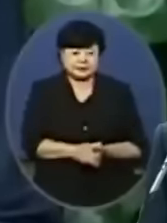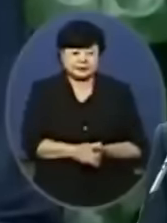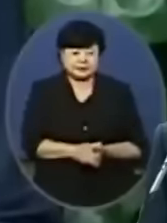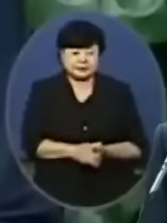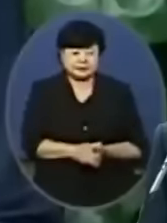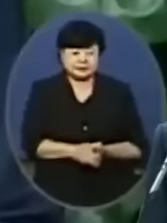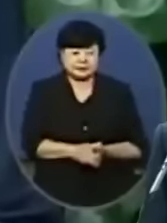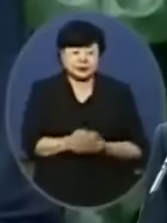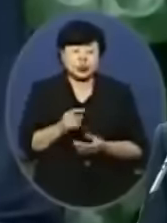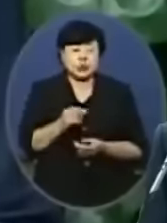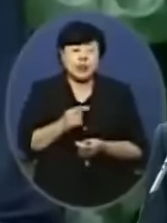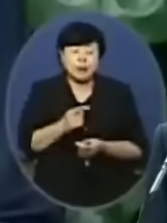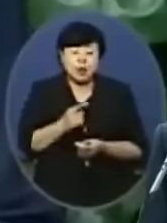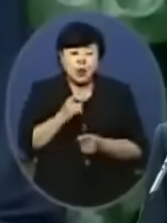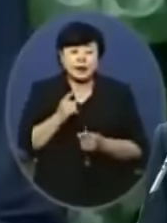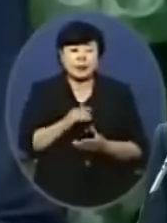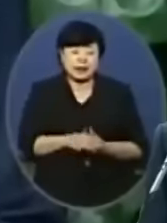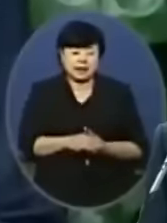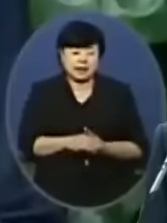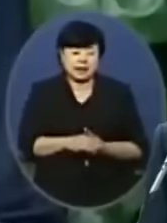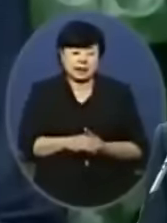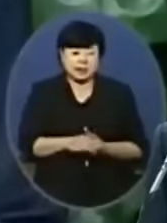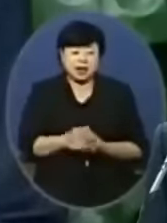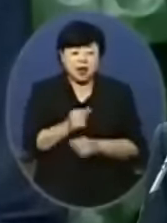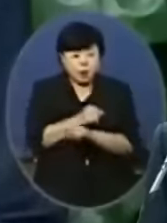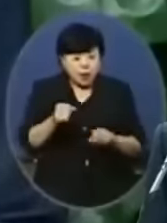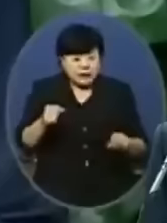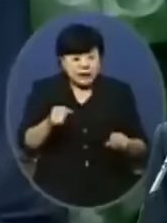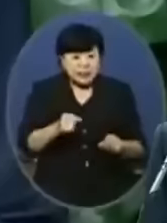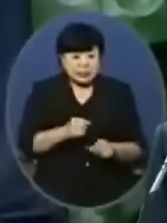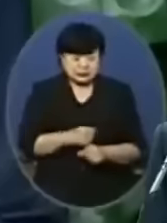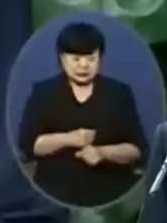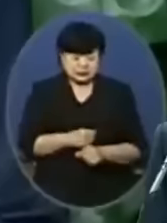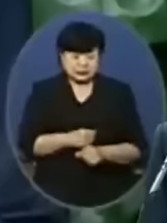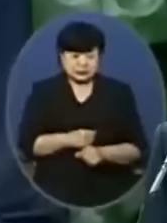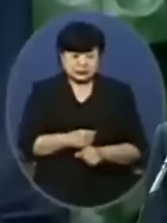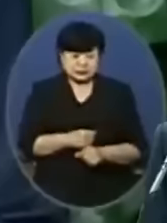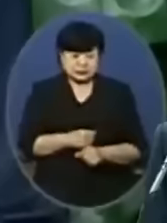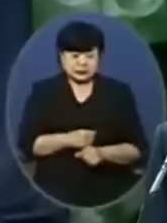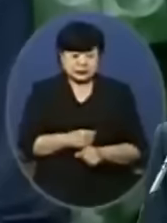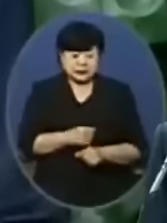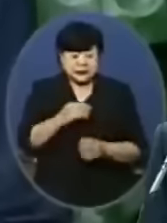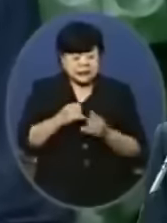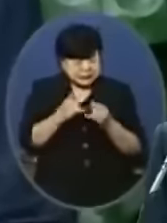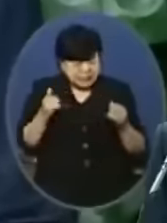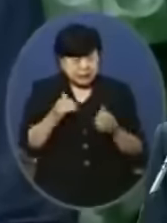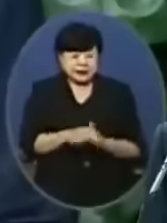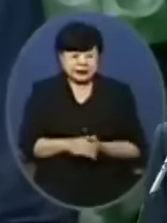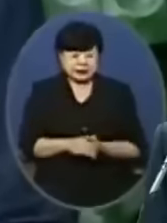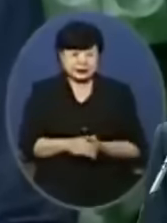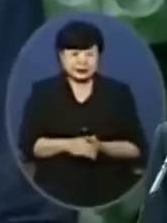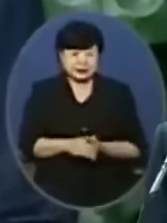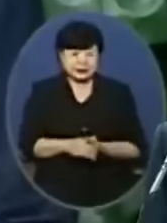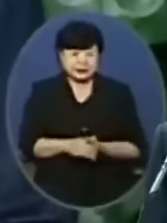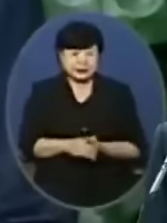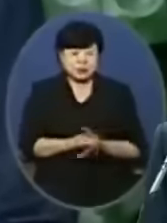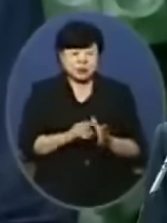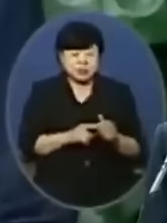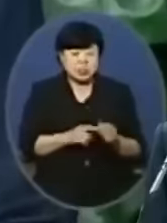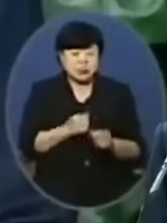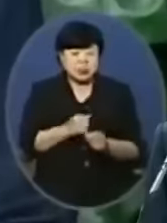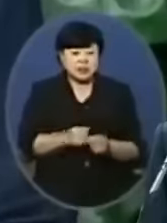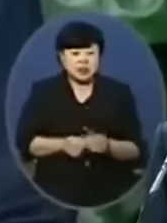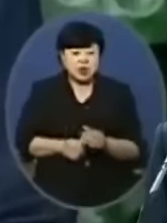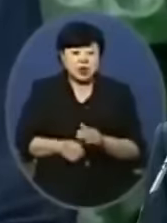니고데모 보고 주님 하신 말씀이 그것입니다. 광야에서 이스라엘 백성이 모세가 만든